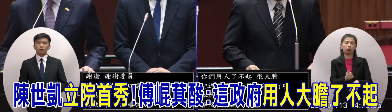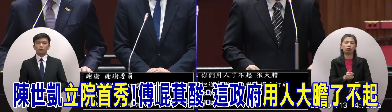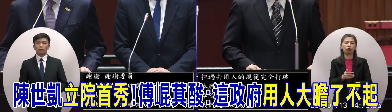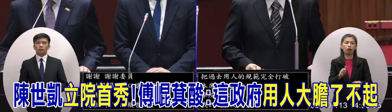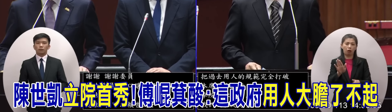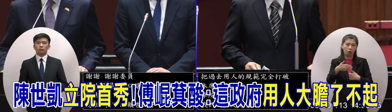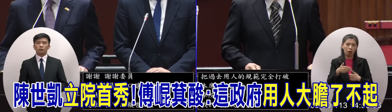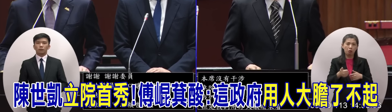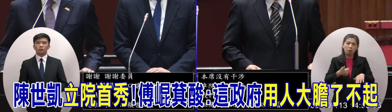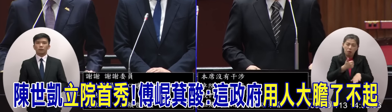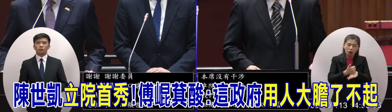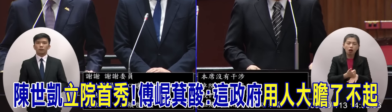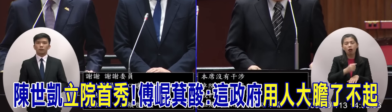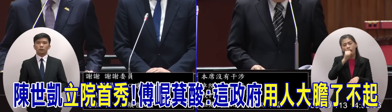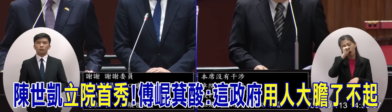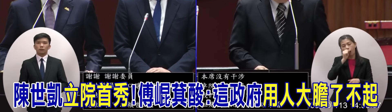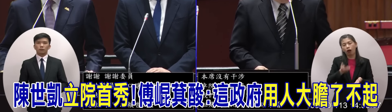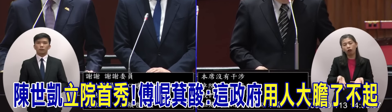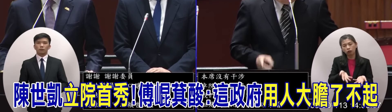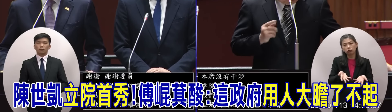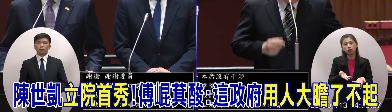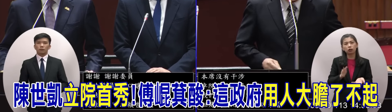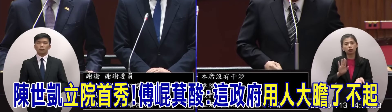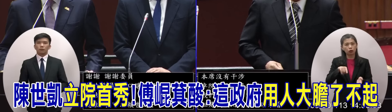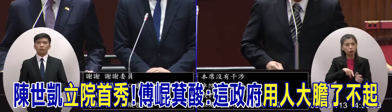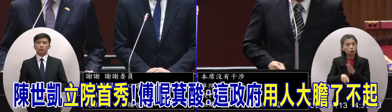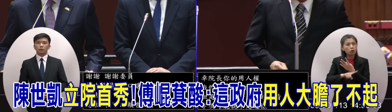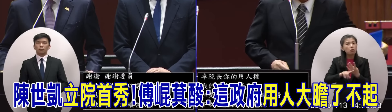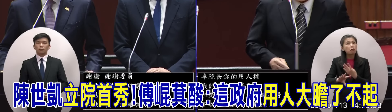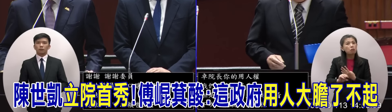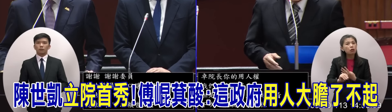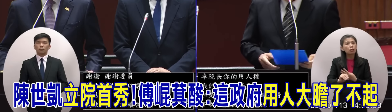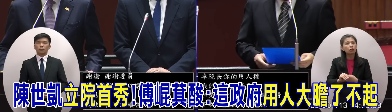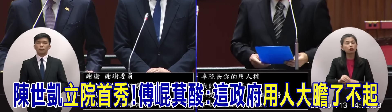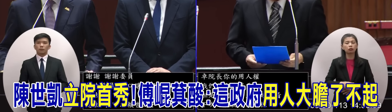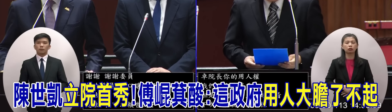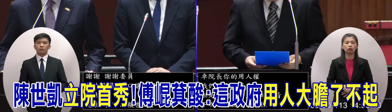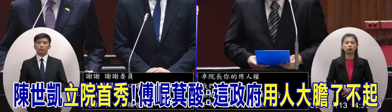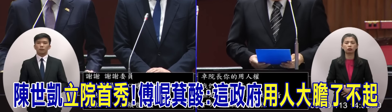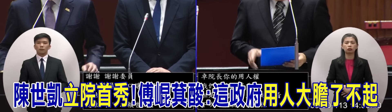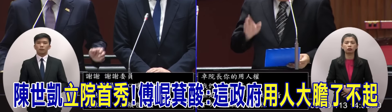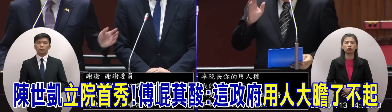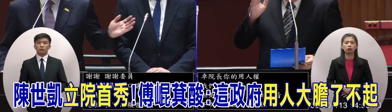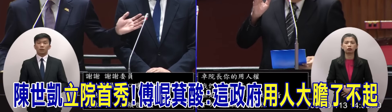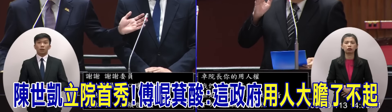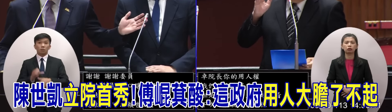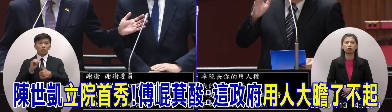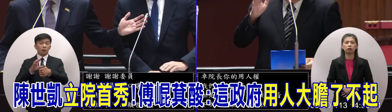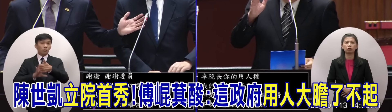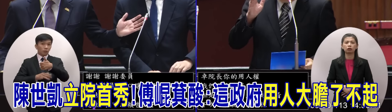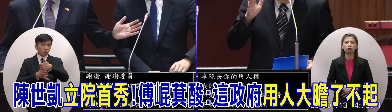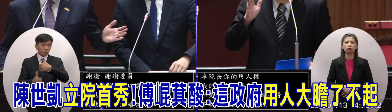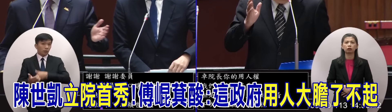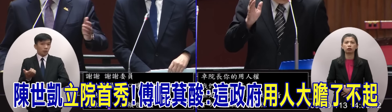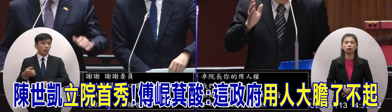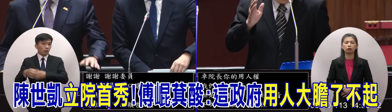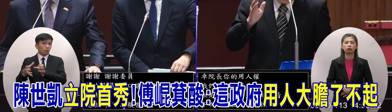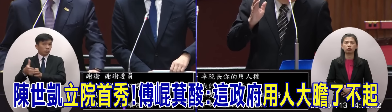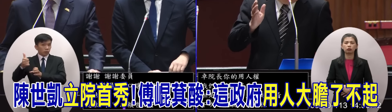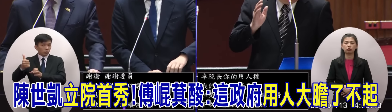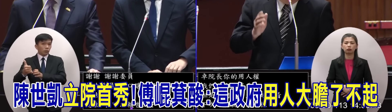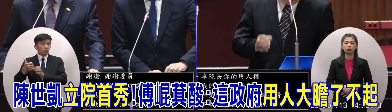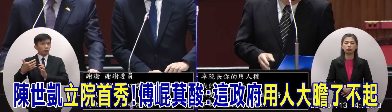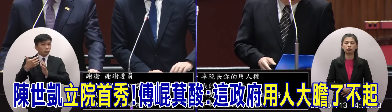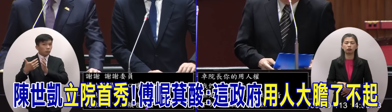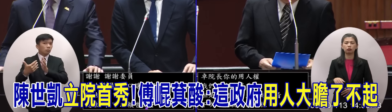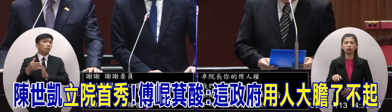用人有没有真正的专业？哦，本席在这里要先送你一张哈。 报告我一句话，从刚刚部长的几句答话，你